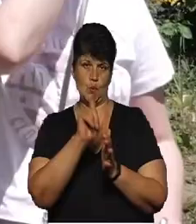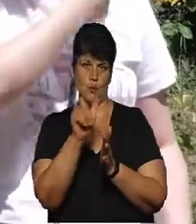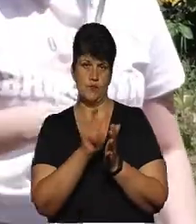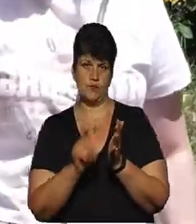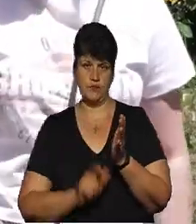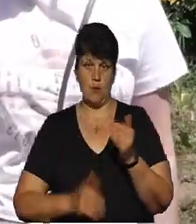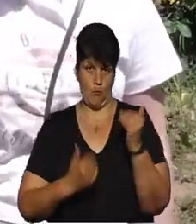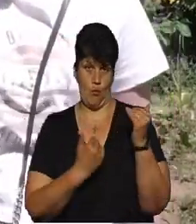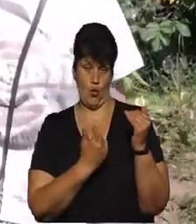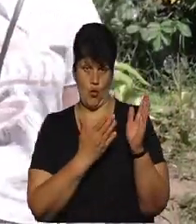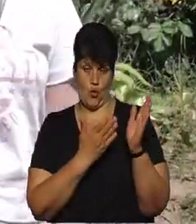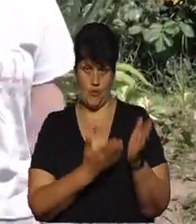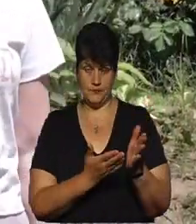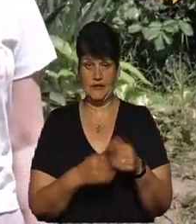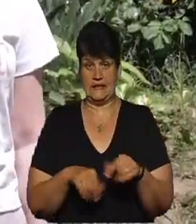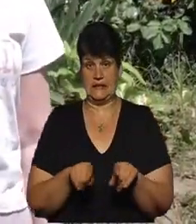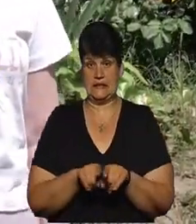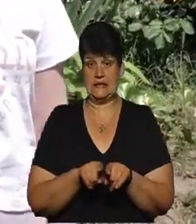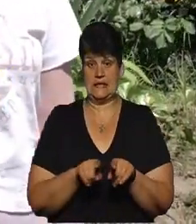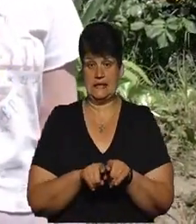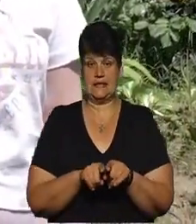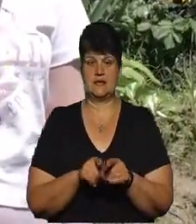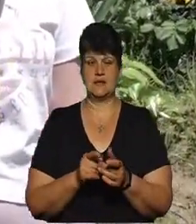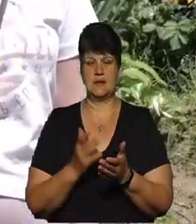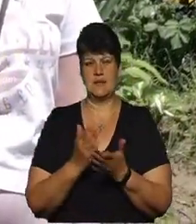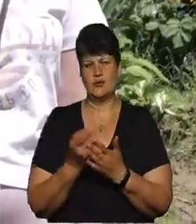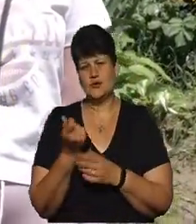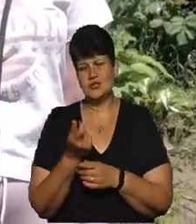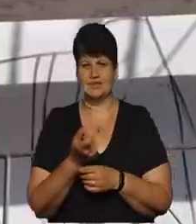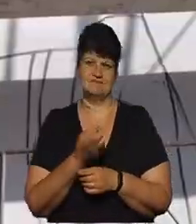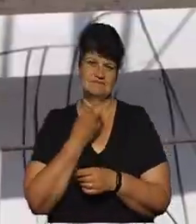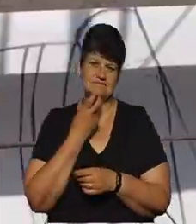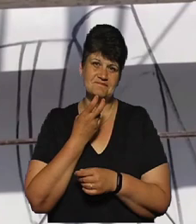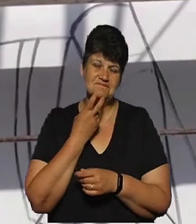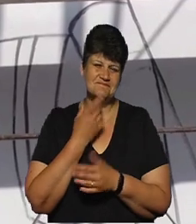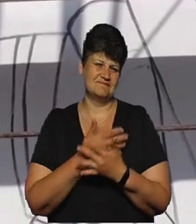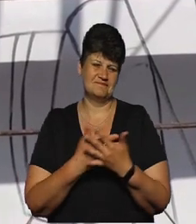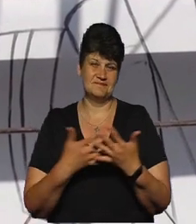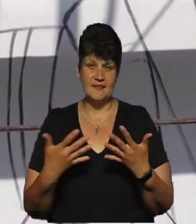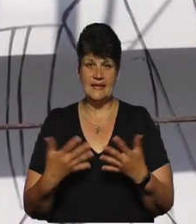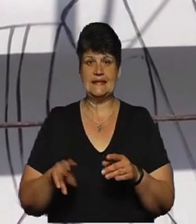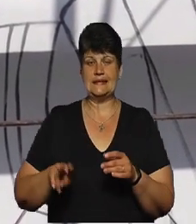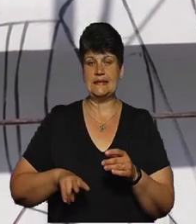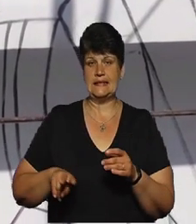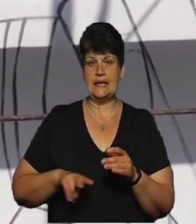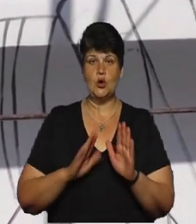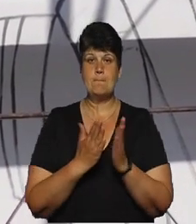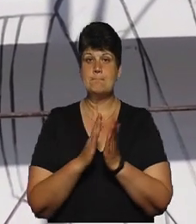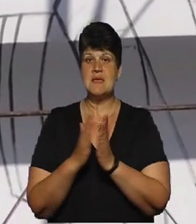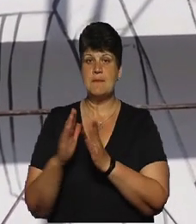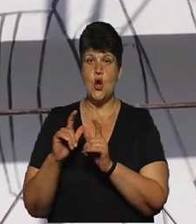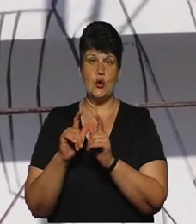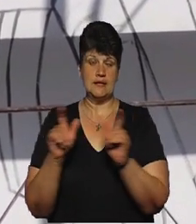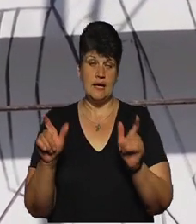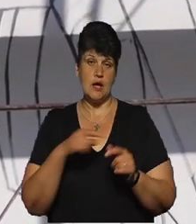Одним словом, вони такі начинені трошки гумором, діалектизмами. Директорка бібліотеки Ірина Брунда каже, перед